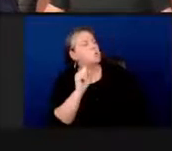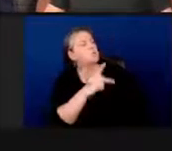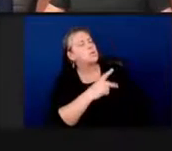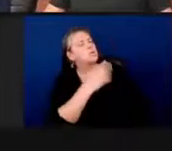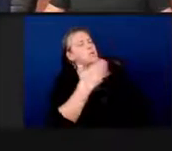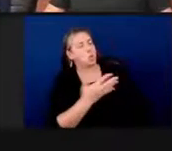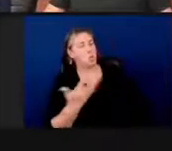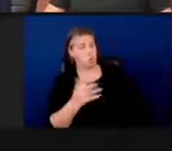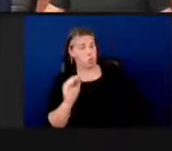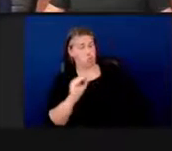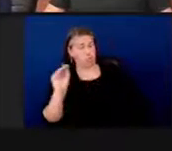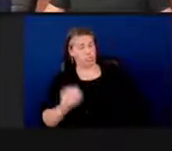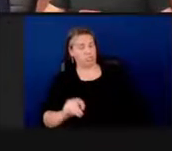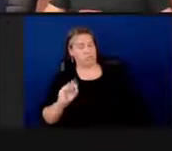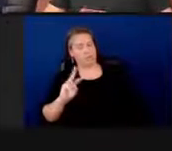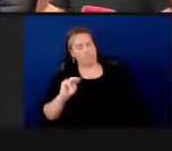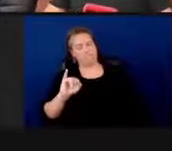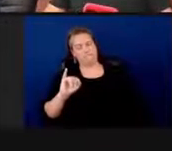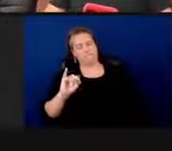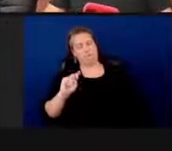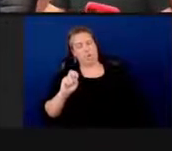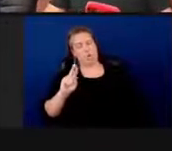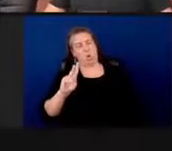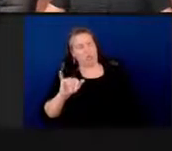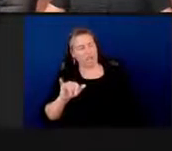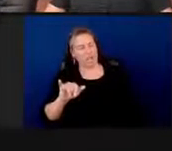طالب. ما هي نسبة